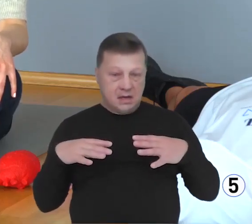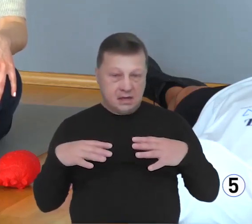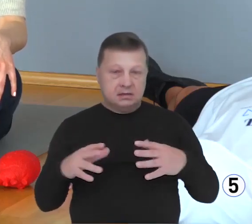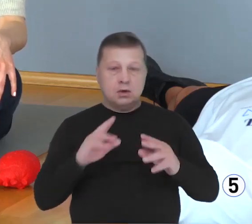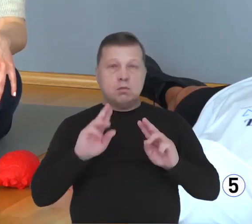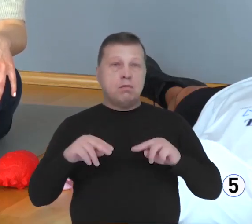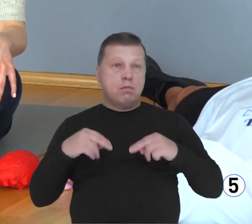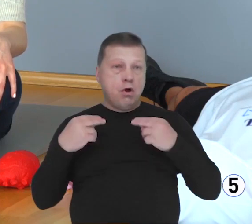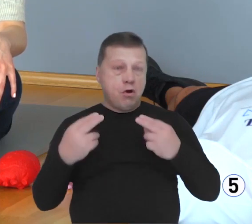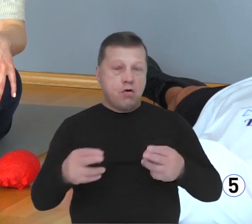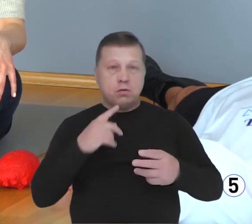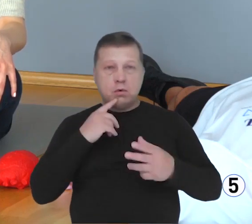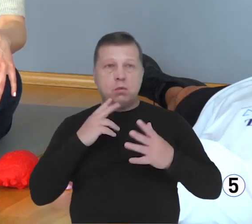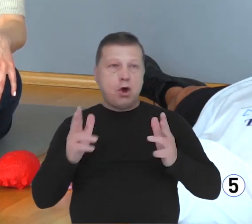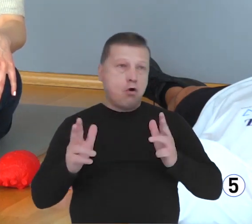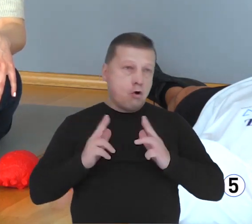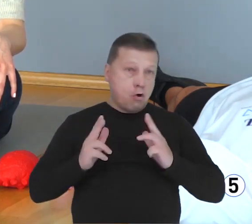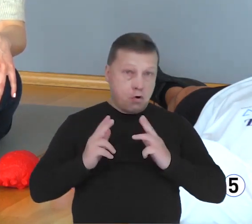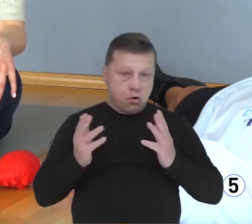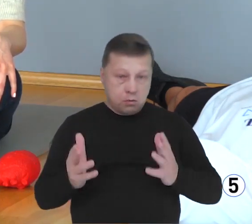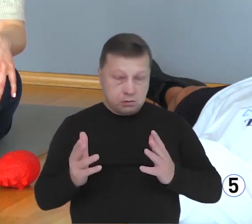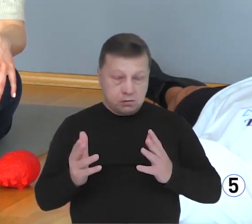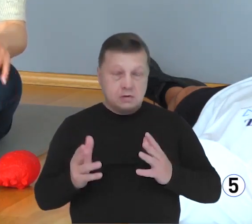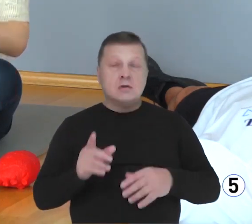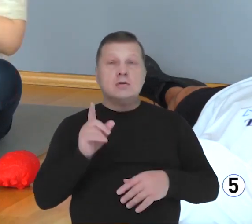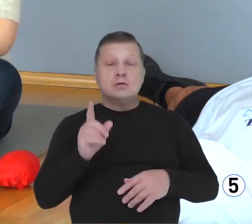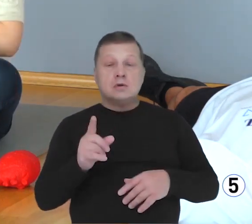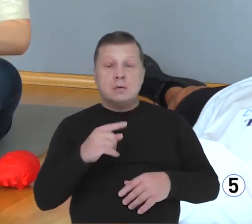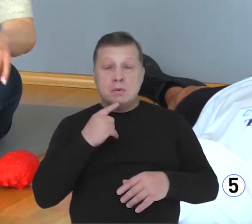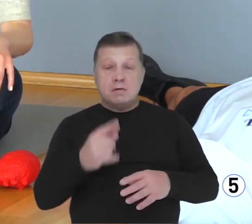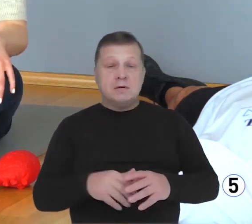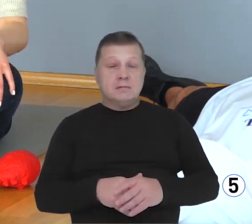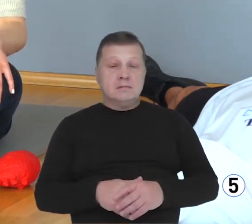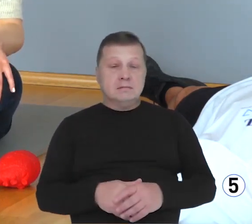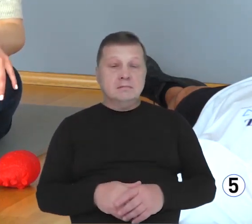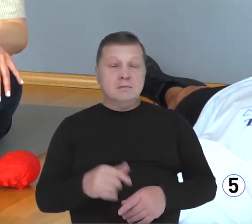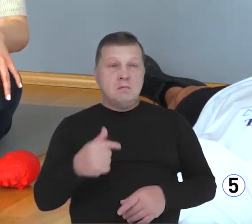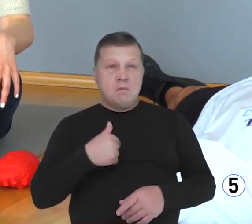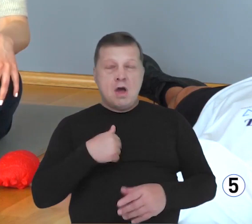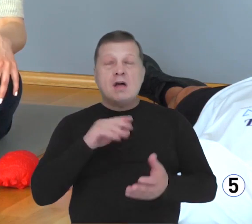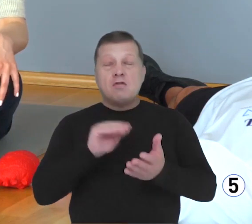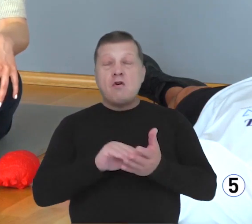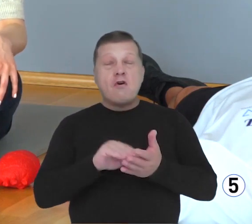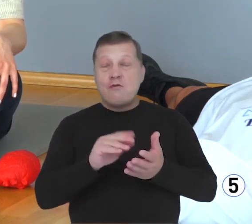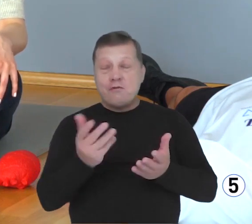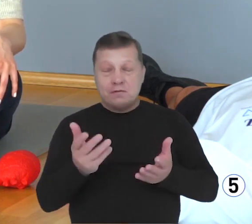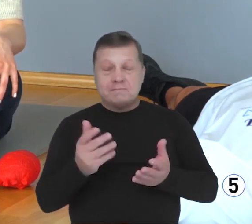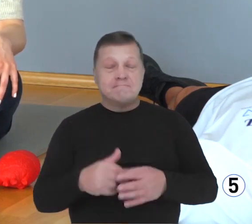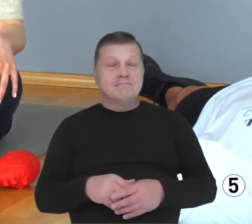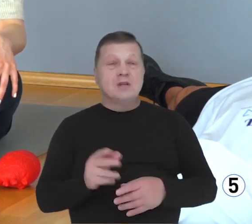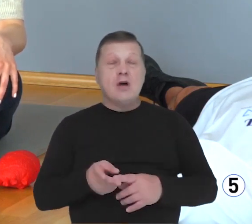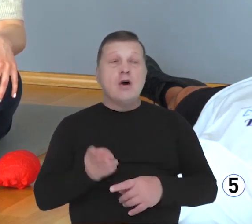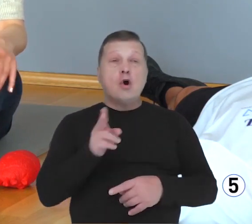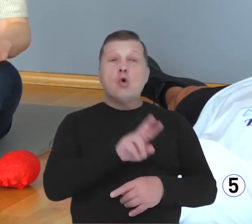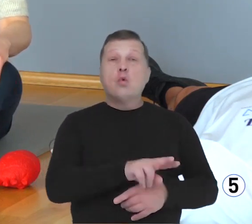relaksację, regenerację, odpoczynek, obawiam się i mówi to moje